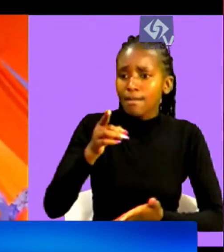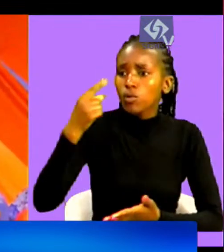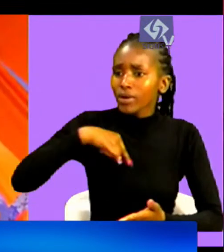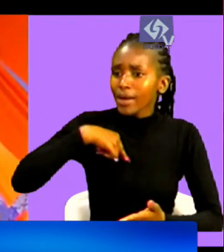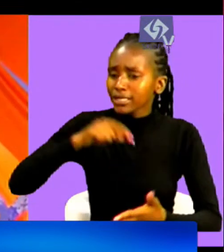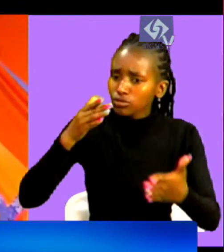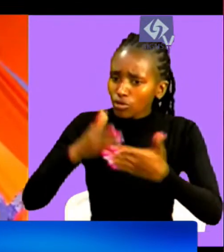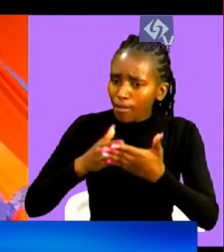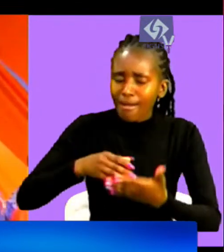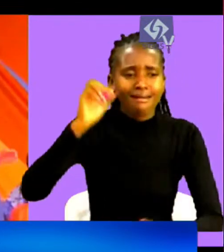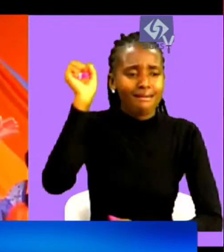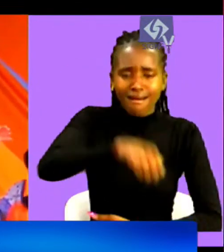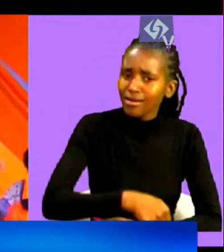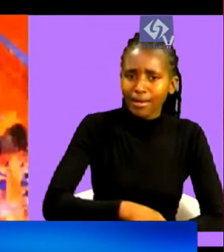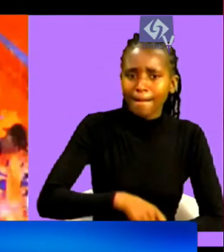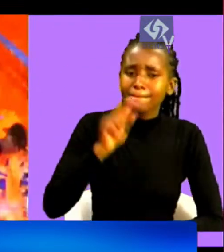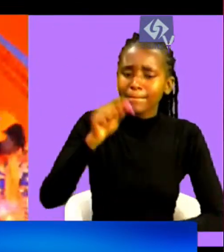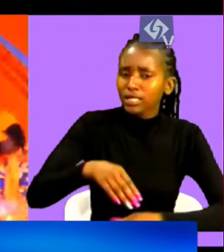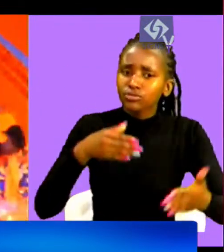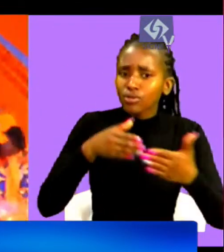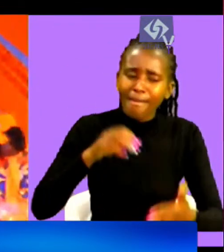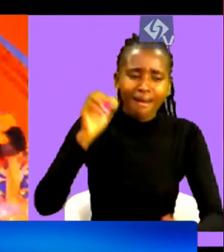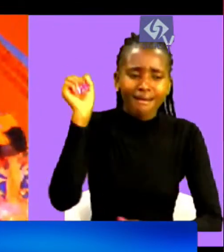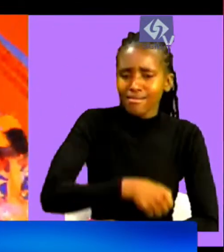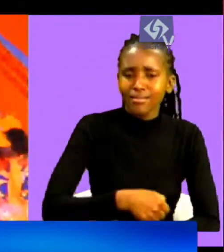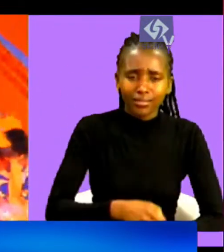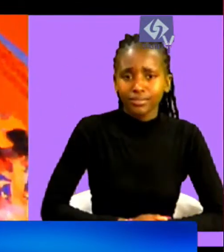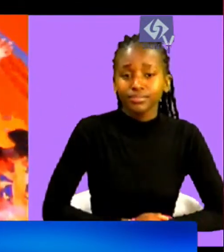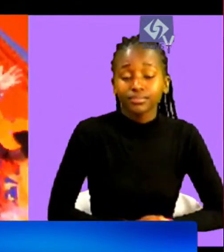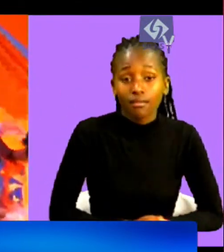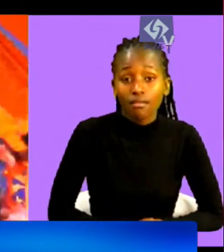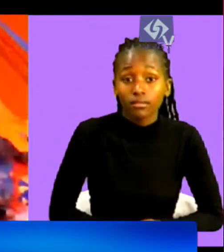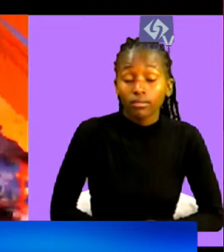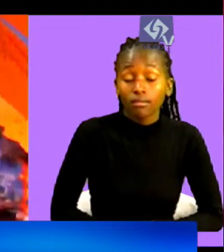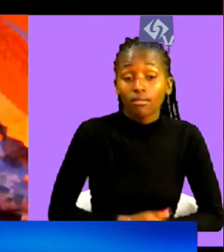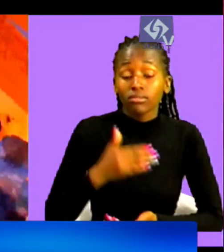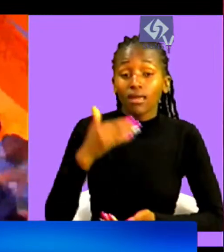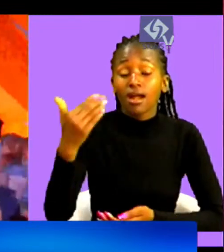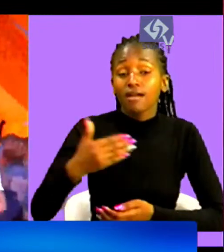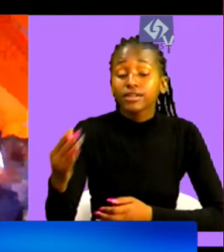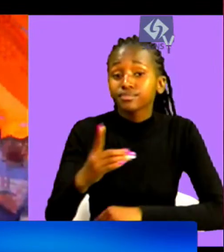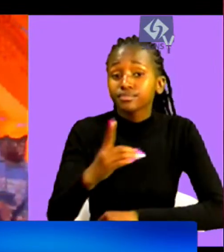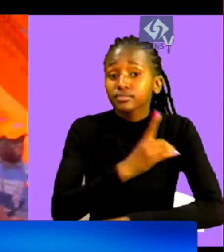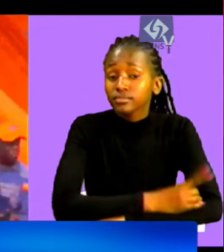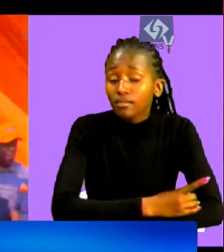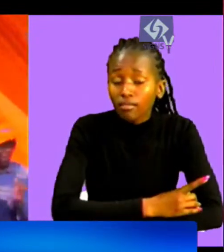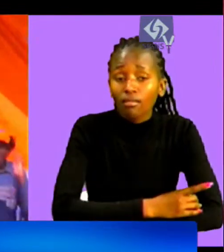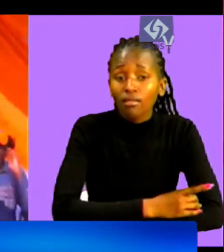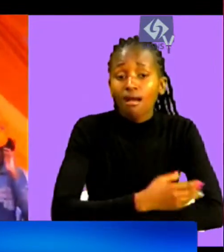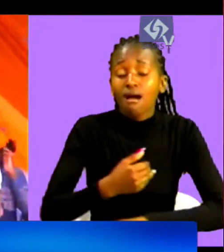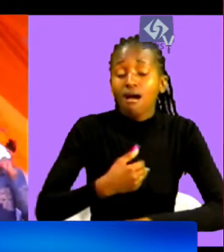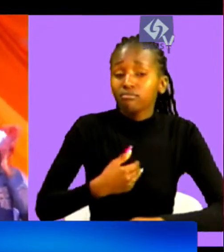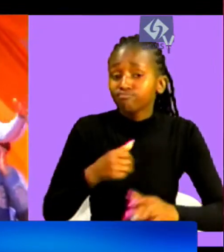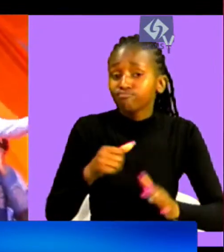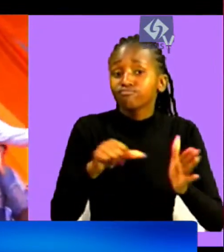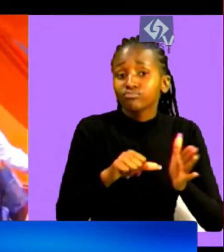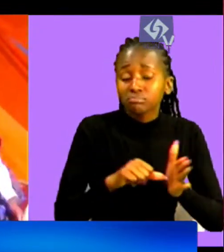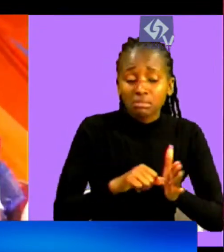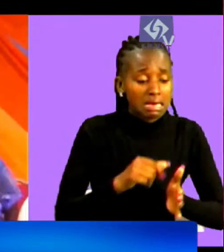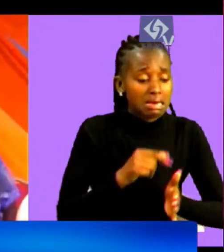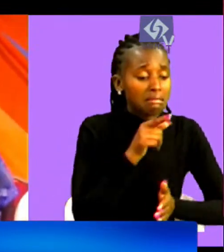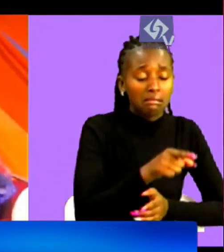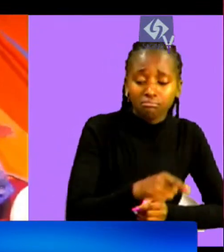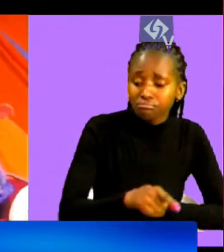Tuwakataze. Tuwakataze. Ushuru kila siku. Ushuru hapa. Ushuru